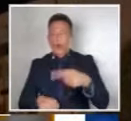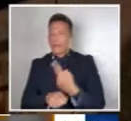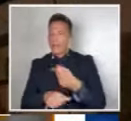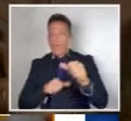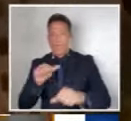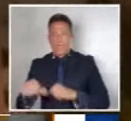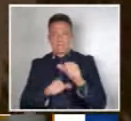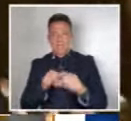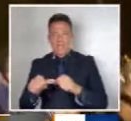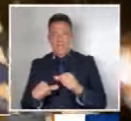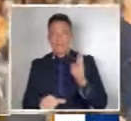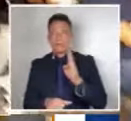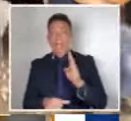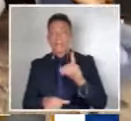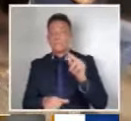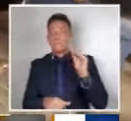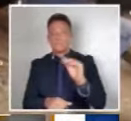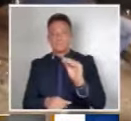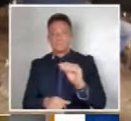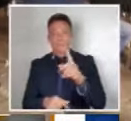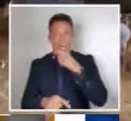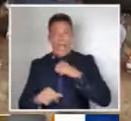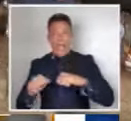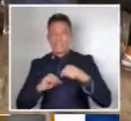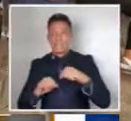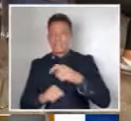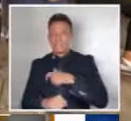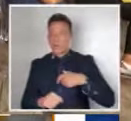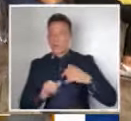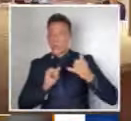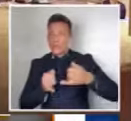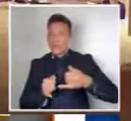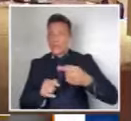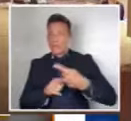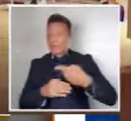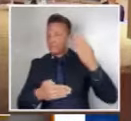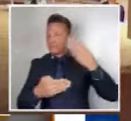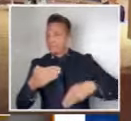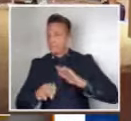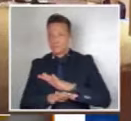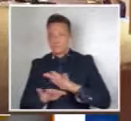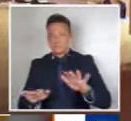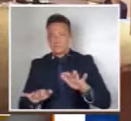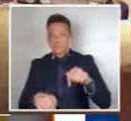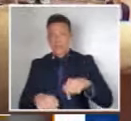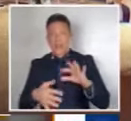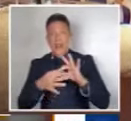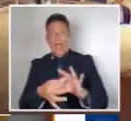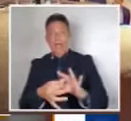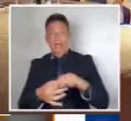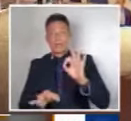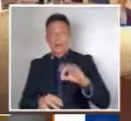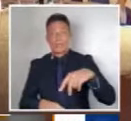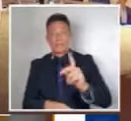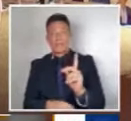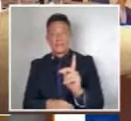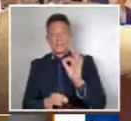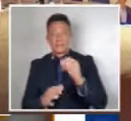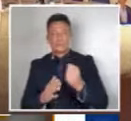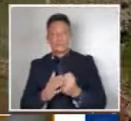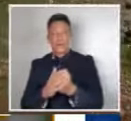Braia chiede un taglio netto con l'amministrazione del sindaco uscente Raffaello De Ruggeri, oggi alleato del Partito Democratico nell'appoggio al rivale